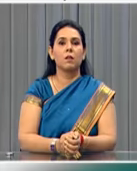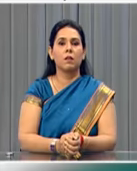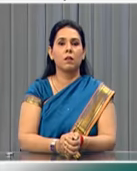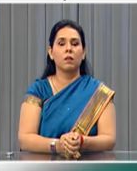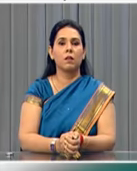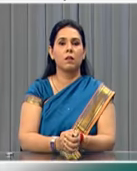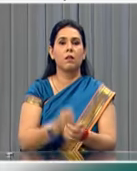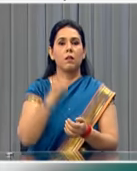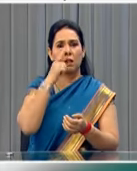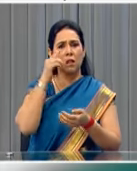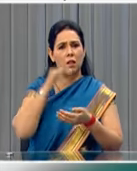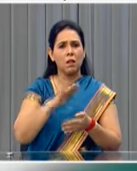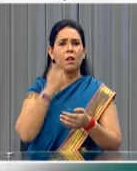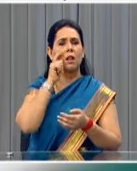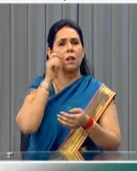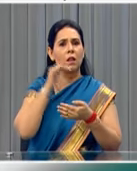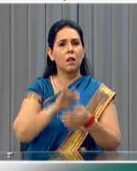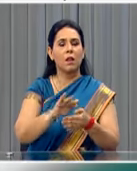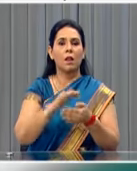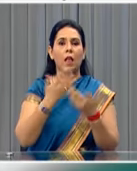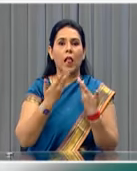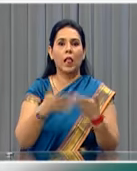चाहे वो बेटा हो या बेटी हो,